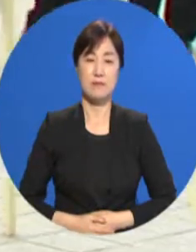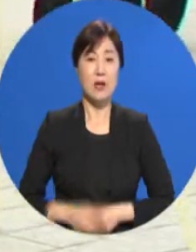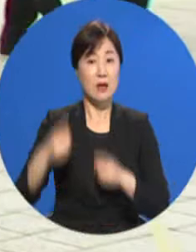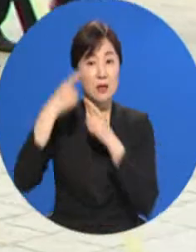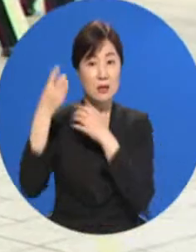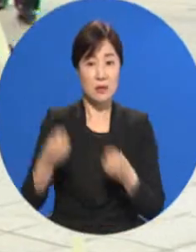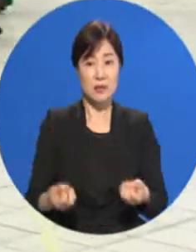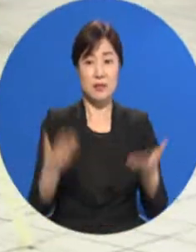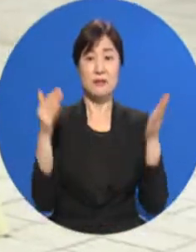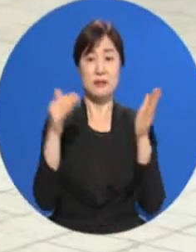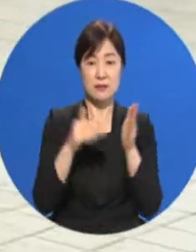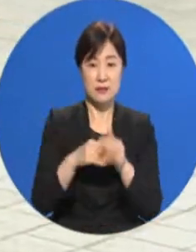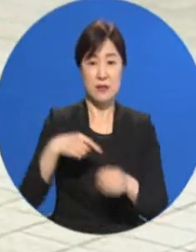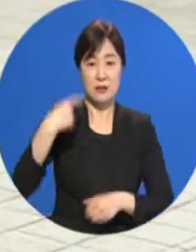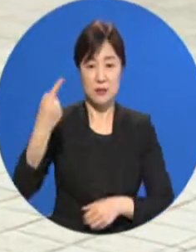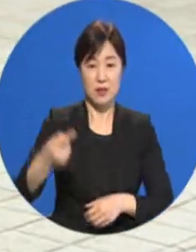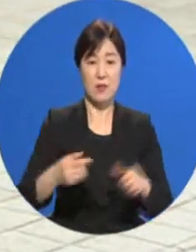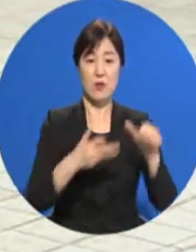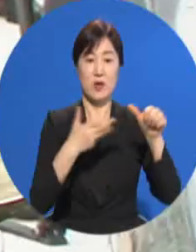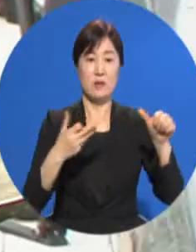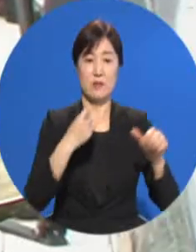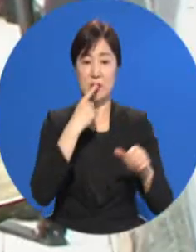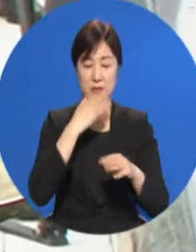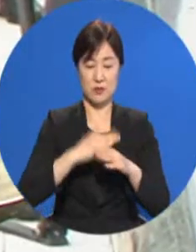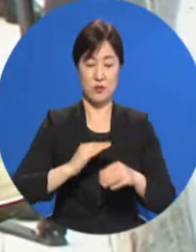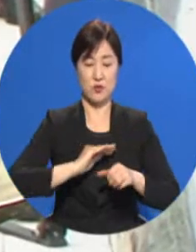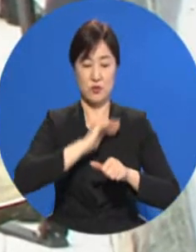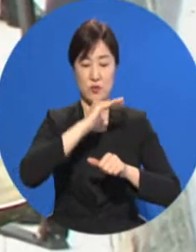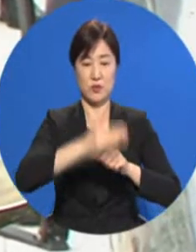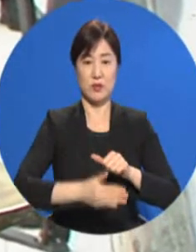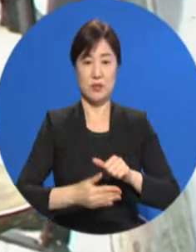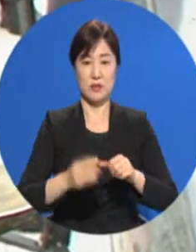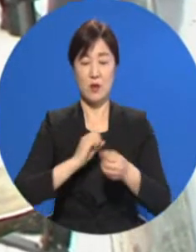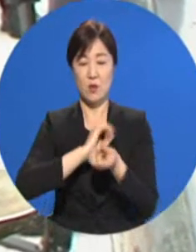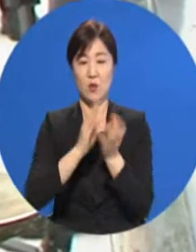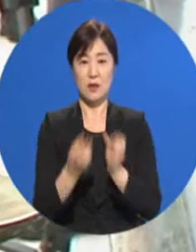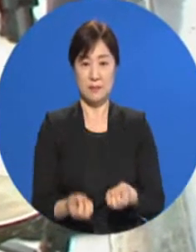기념식이 끝나고 국립 5.18 민주묘지를 찾아 헌화